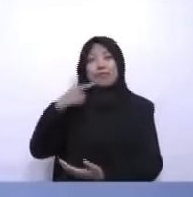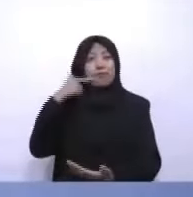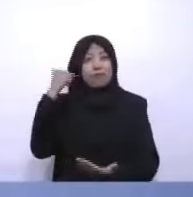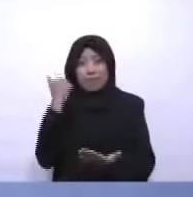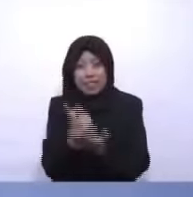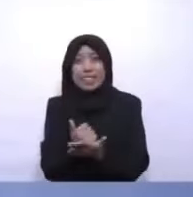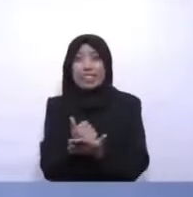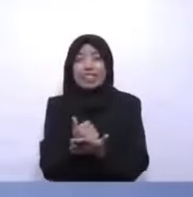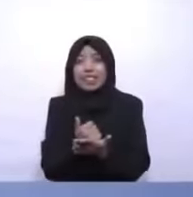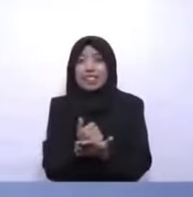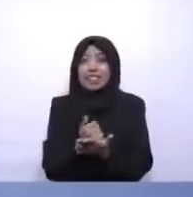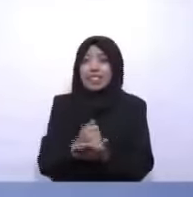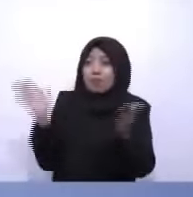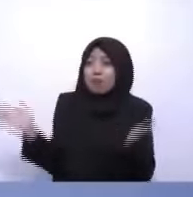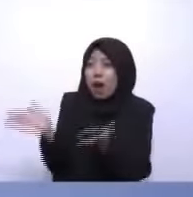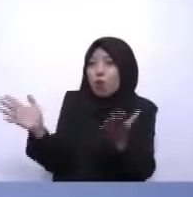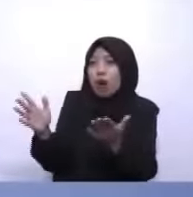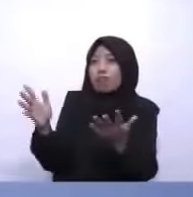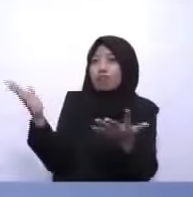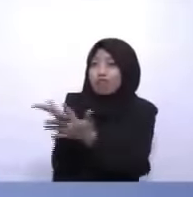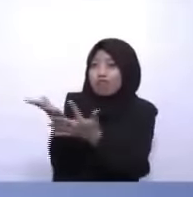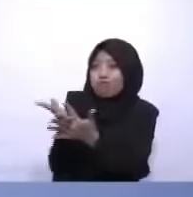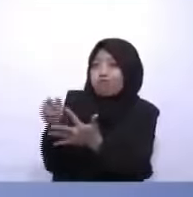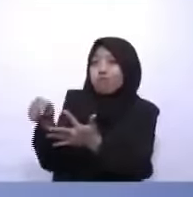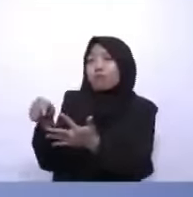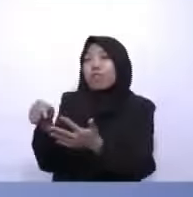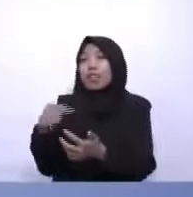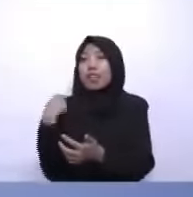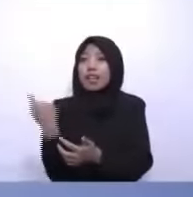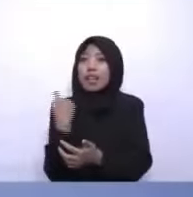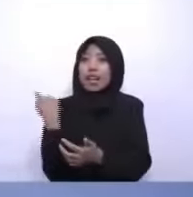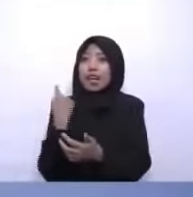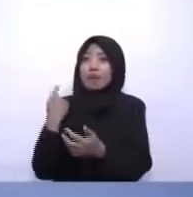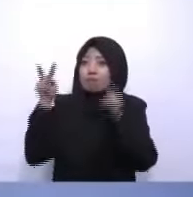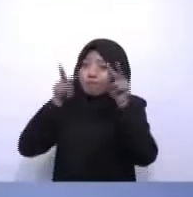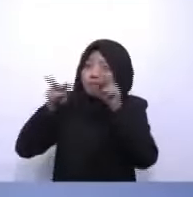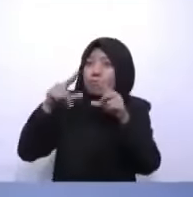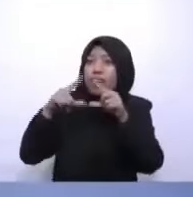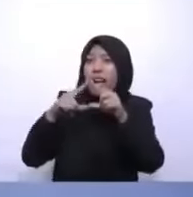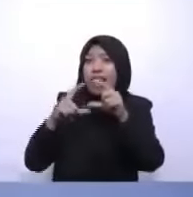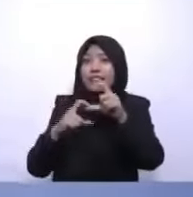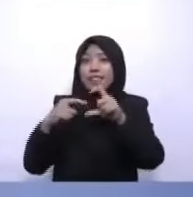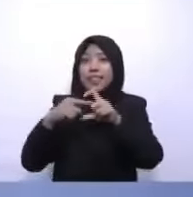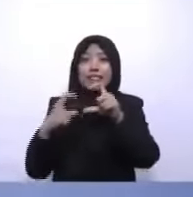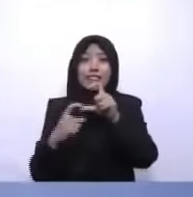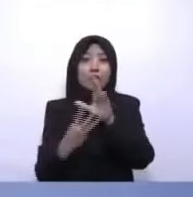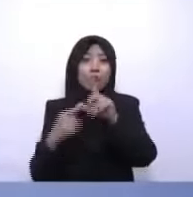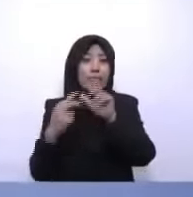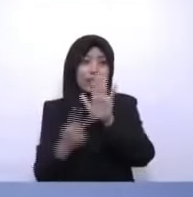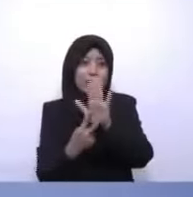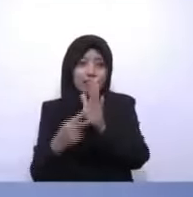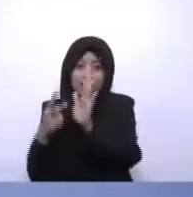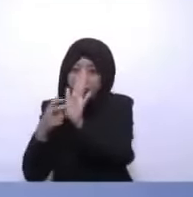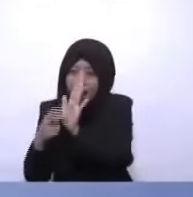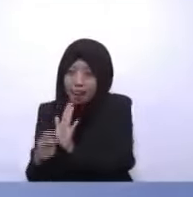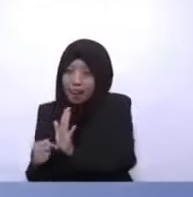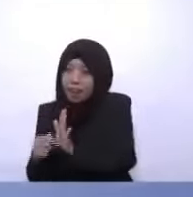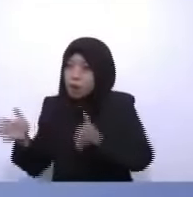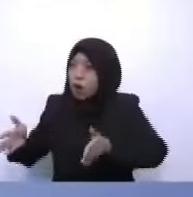penting yang harus dilakukan adalah pembangunan infrastruktur. Kami akan melakukan assessment ke setiap bangunan yang ada di Jawa Barat